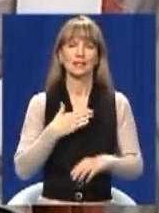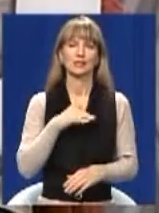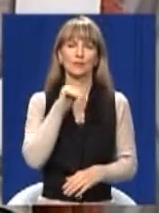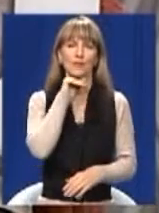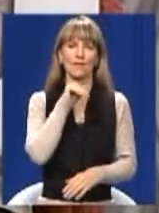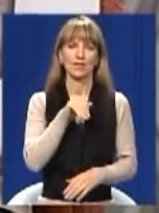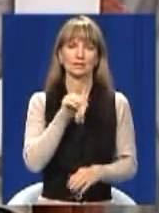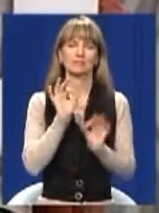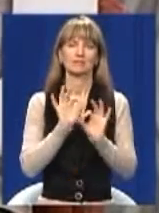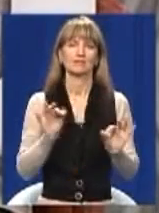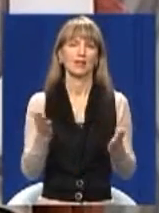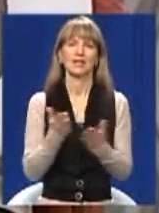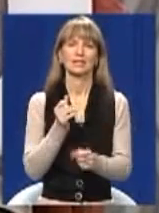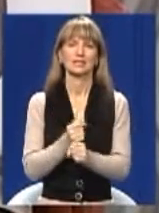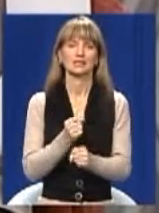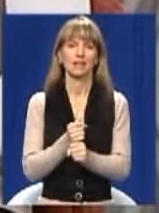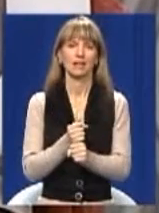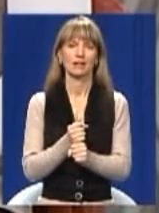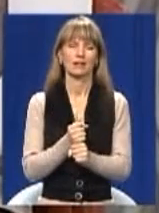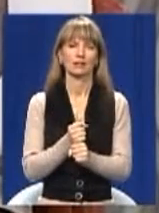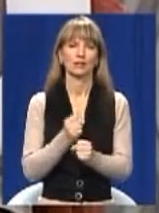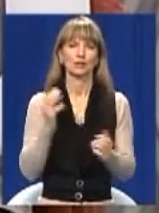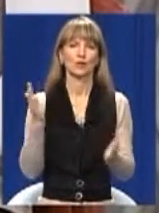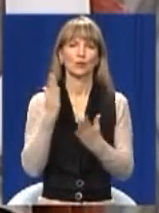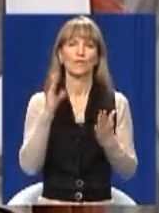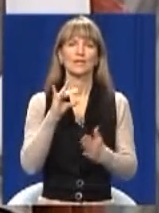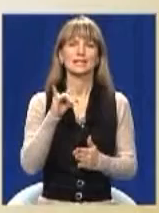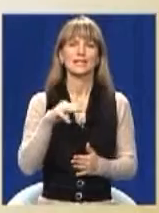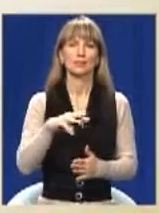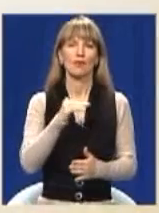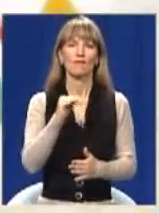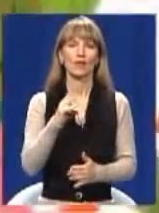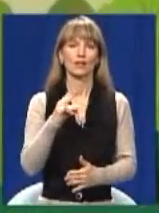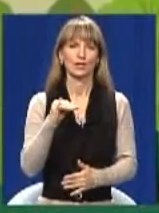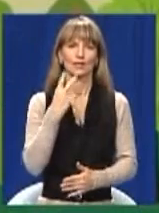професор розповість, як зробити штурмову симфонію. Дивимося. Так.